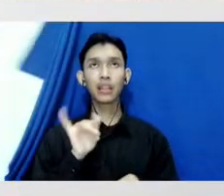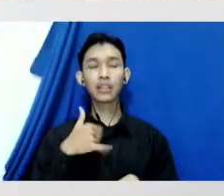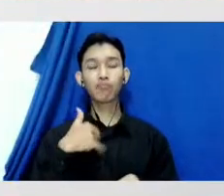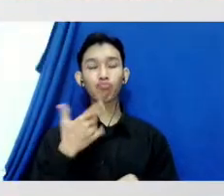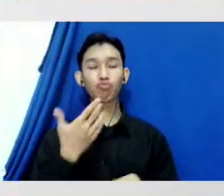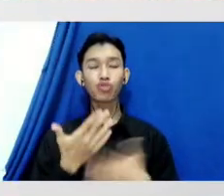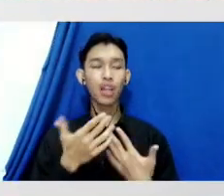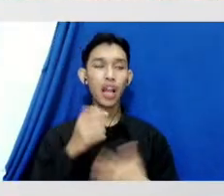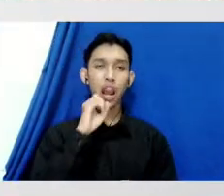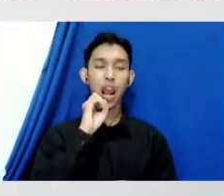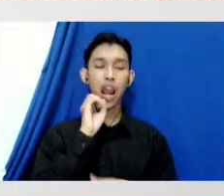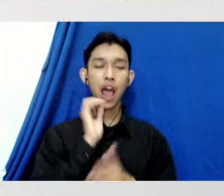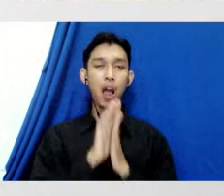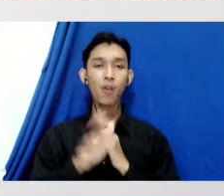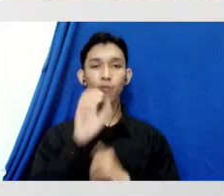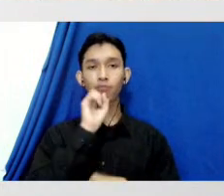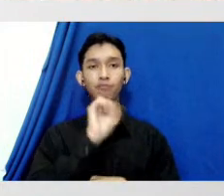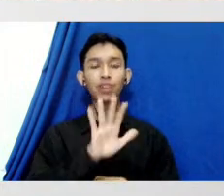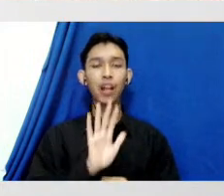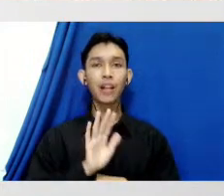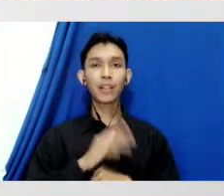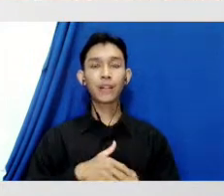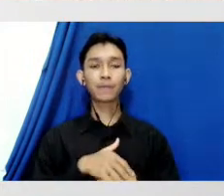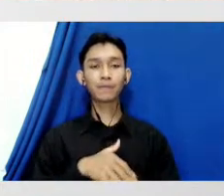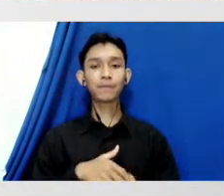aja saya jelaskan. Baik,